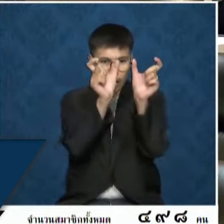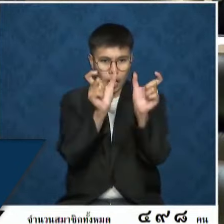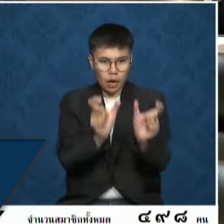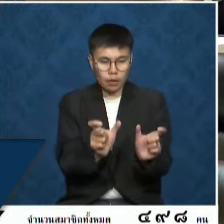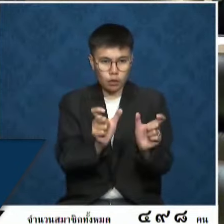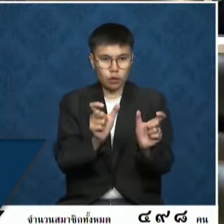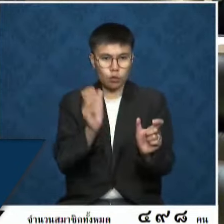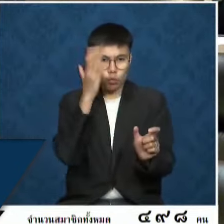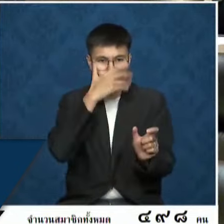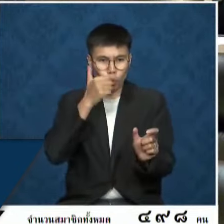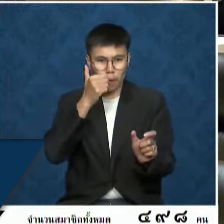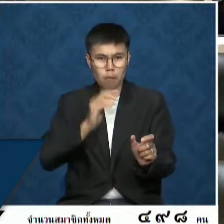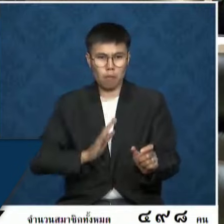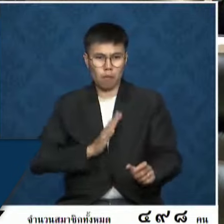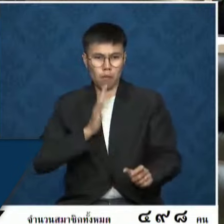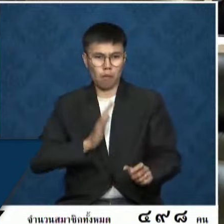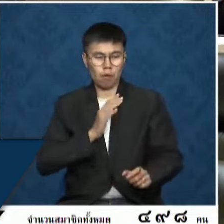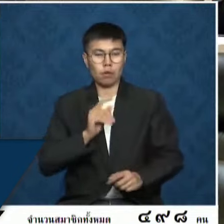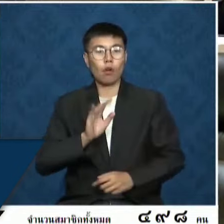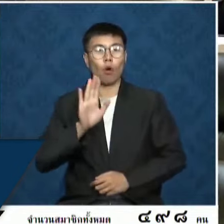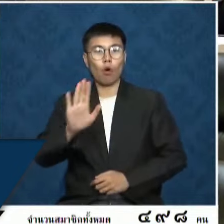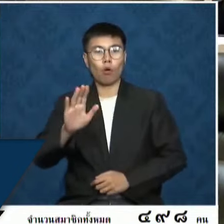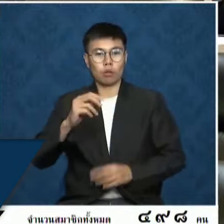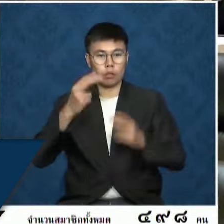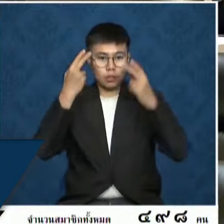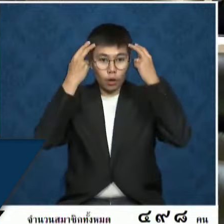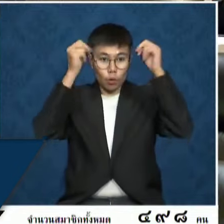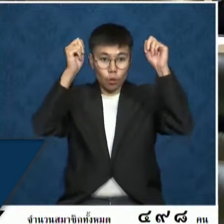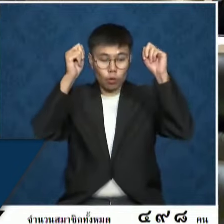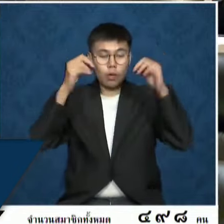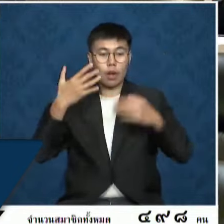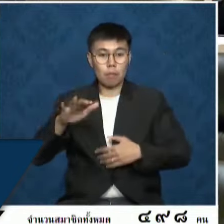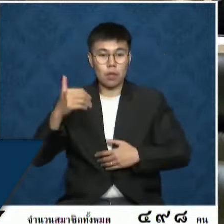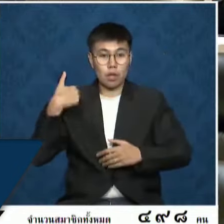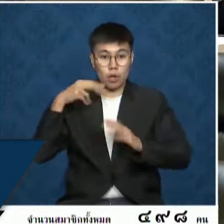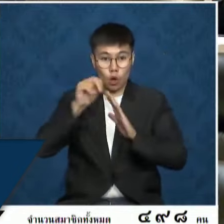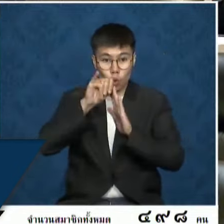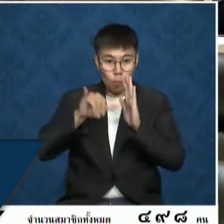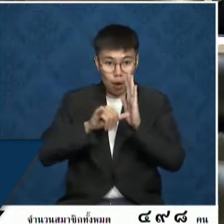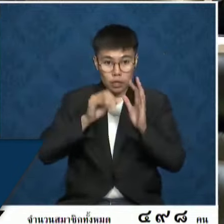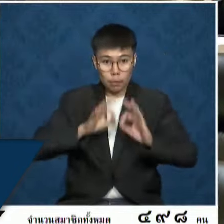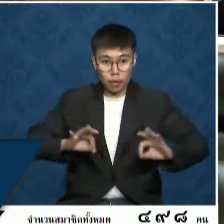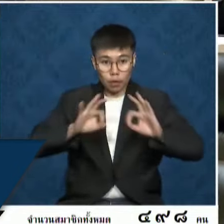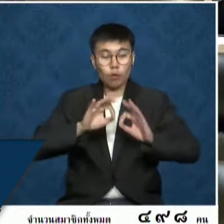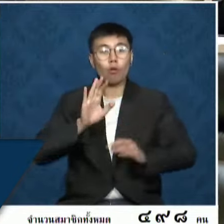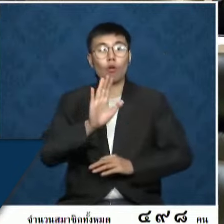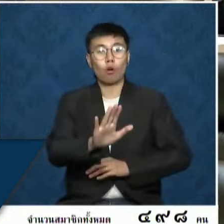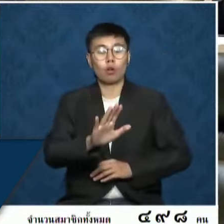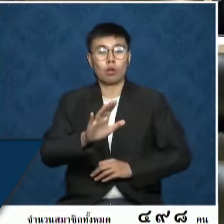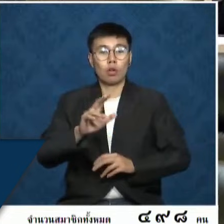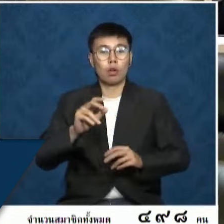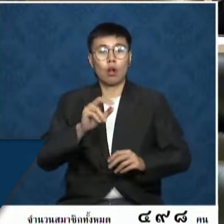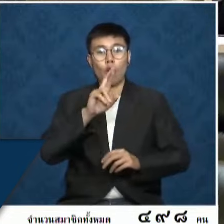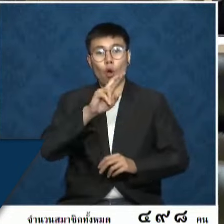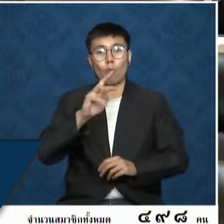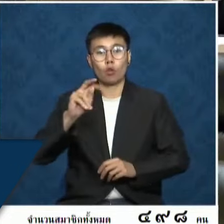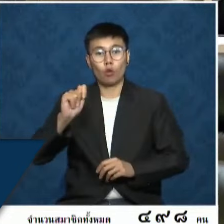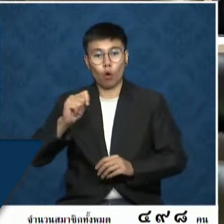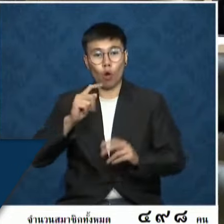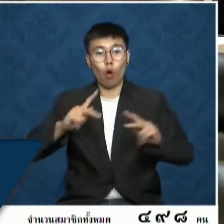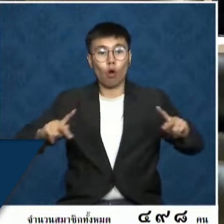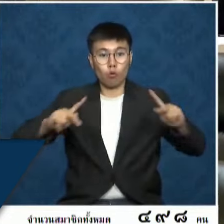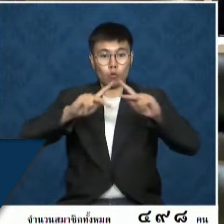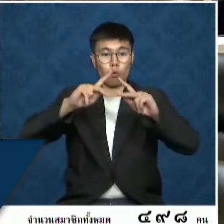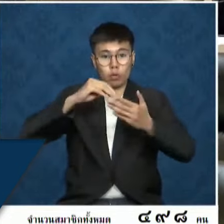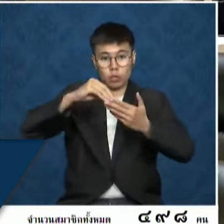ปลกใหม่จากท่านนายกและเราได้ยินนโยบายสำคัญของท่านรัฐมนตรีว่าการกระทรวงศึกษาธิการ